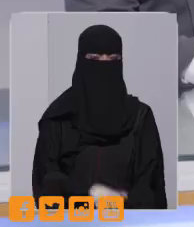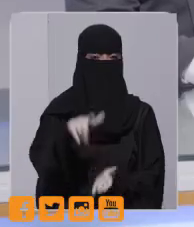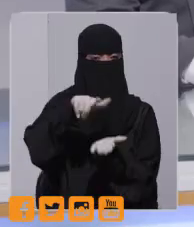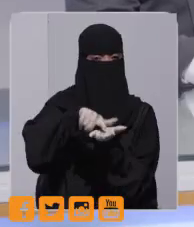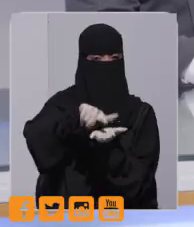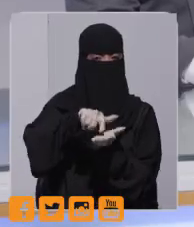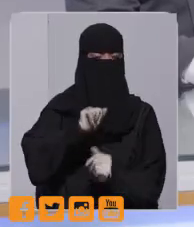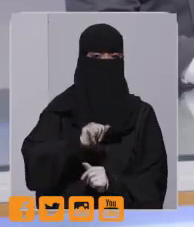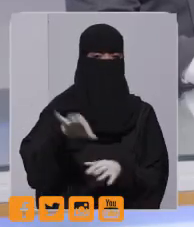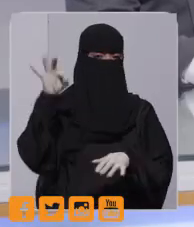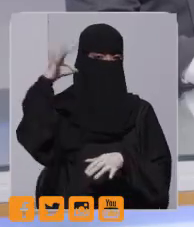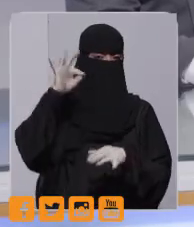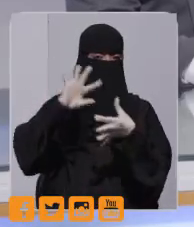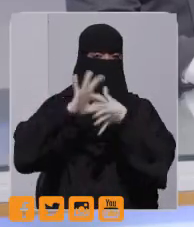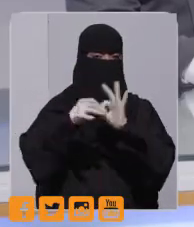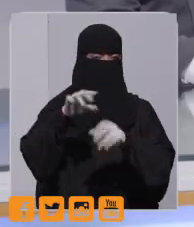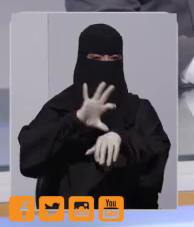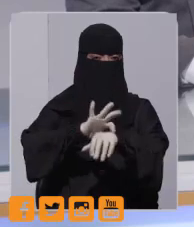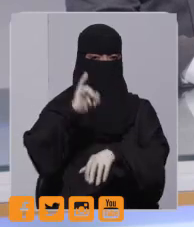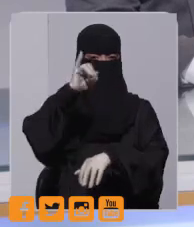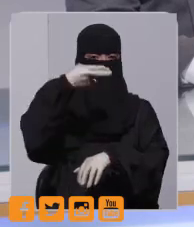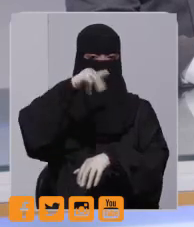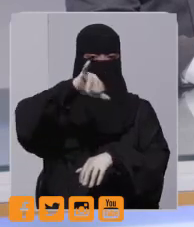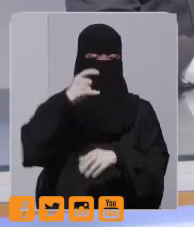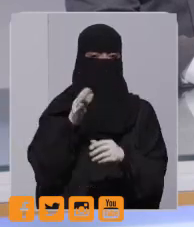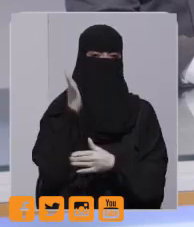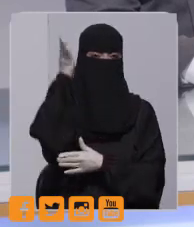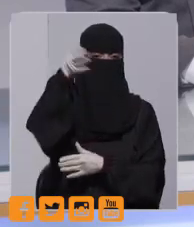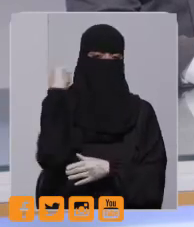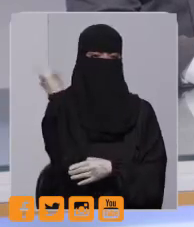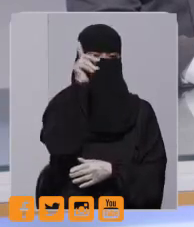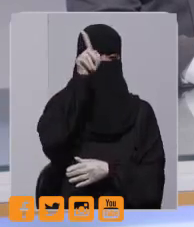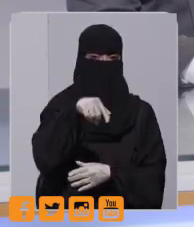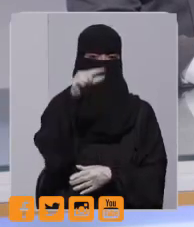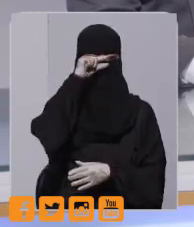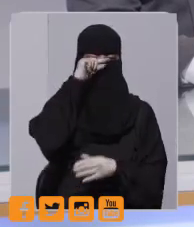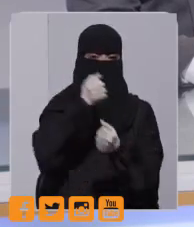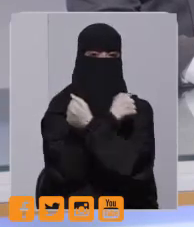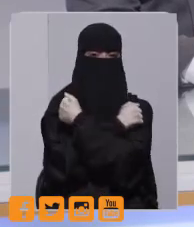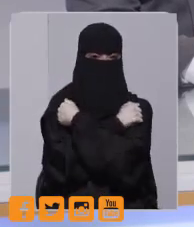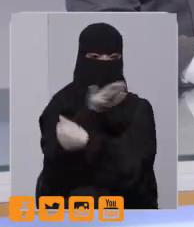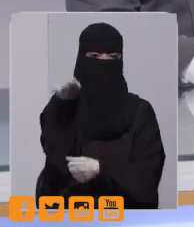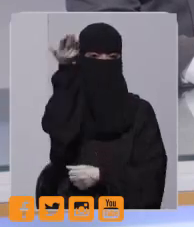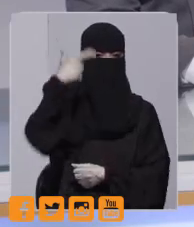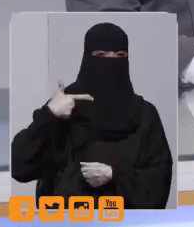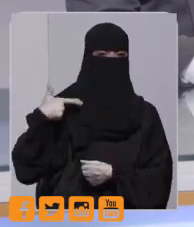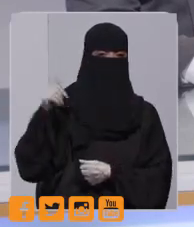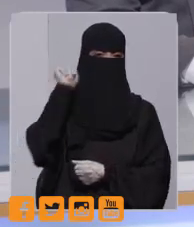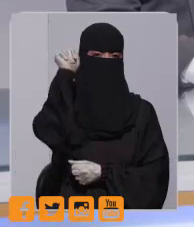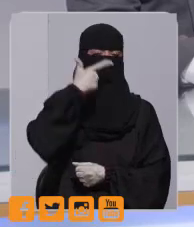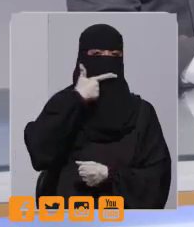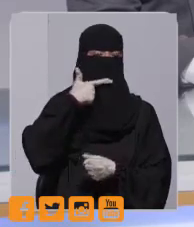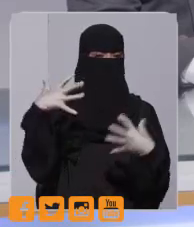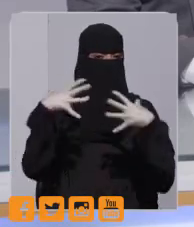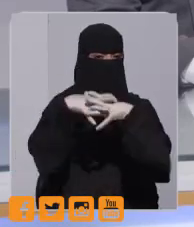نبقى مع رئيس مجلس الوزراء الدكتور معين عبد الملك حيث زار اليوم في دبي متحف المستقبل وذلك على هامش